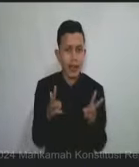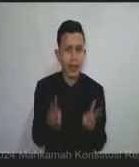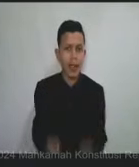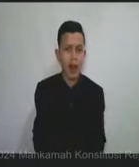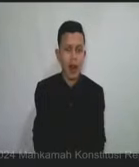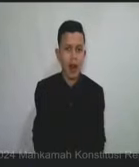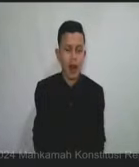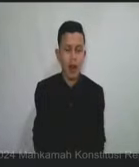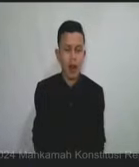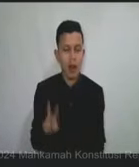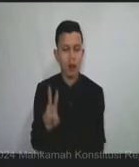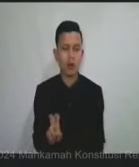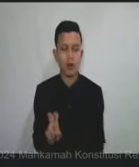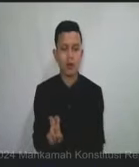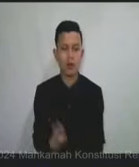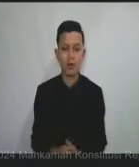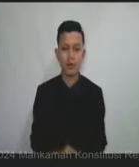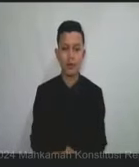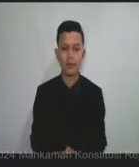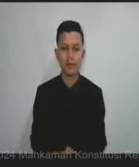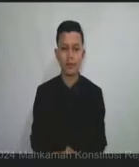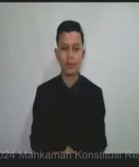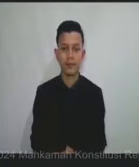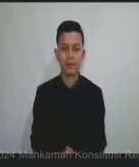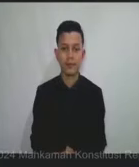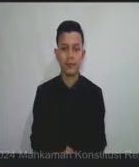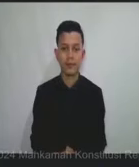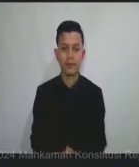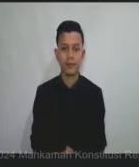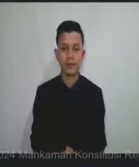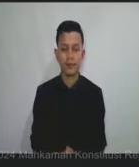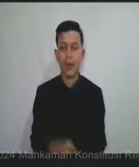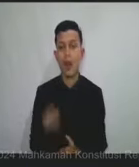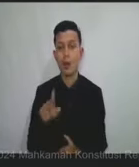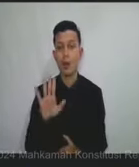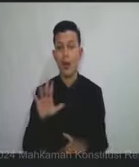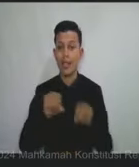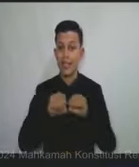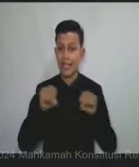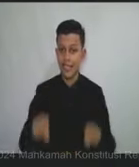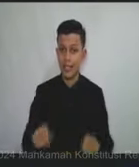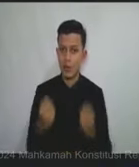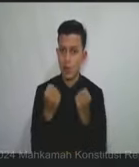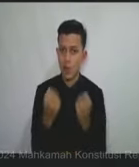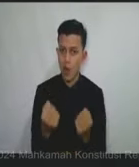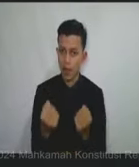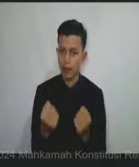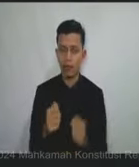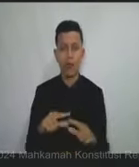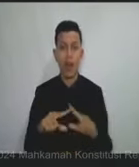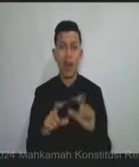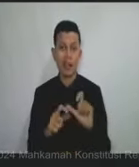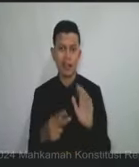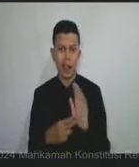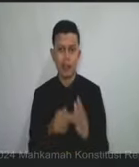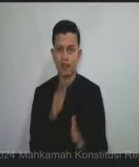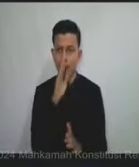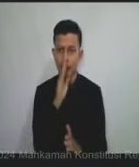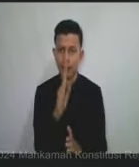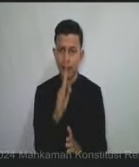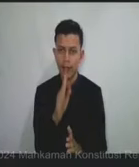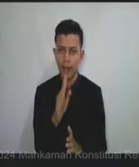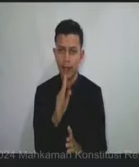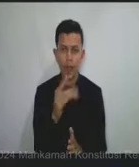demikian diharapkan dapat membentuk sistem yang kuat untuk mengantisipasi ketidaknetraan aparatur negara dalam penyelenggaraan pemilu